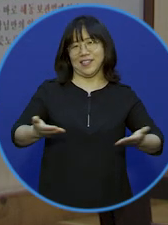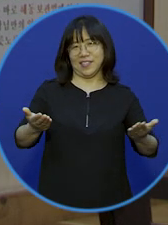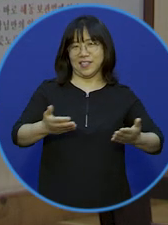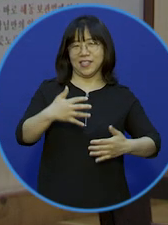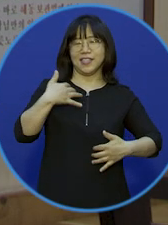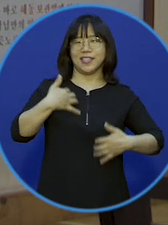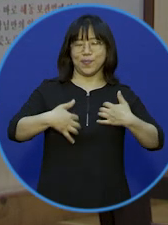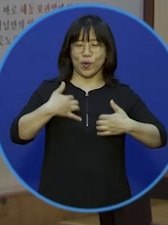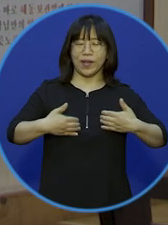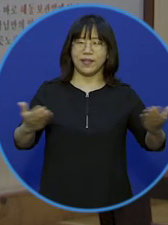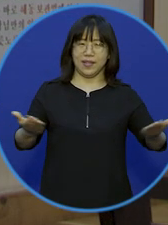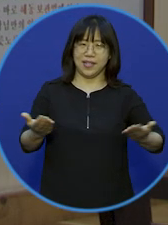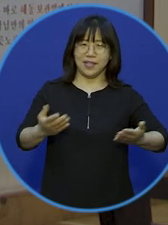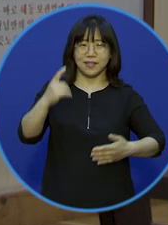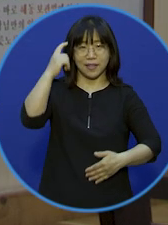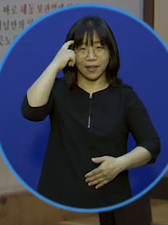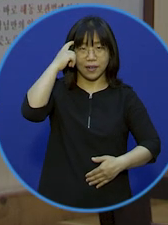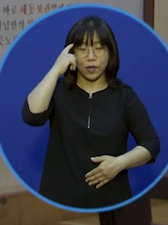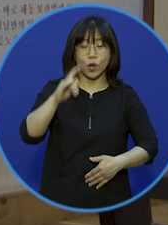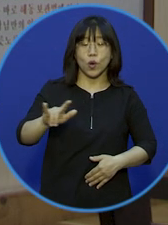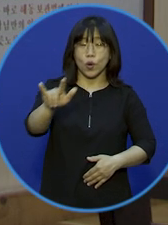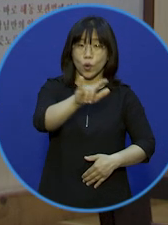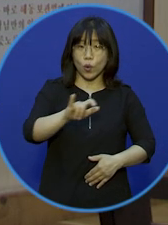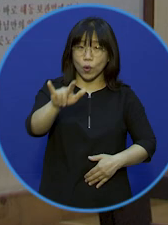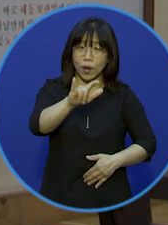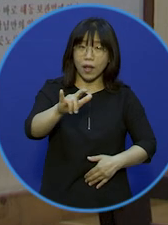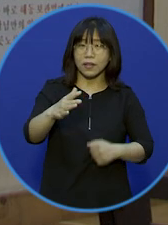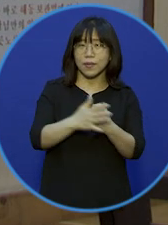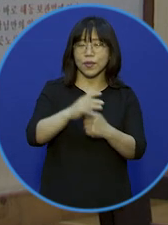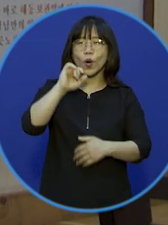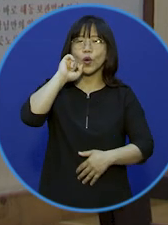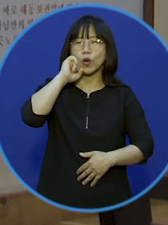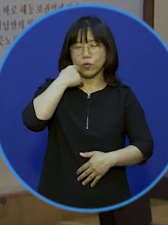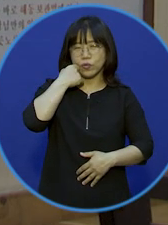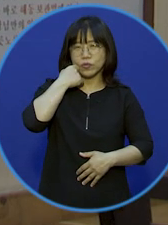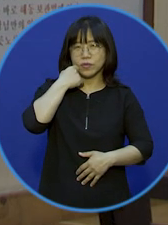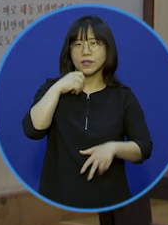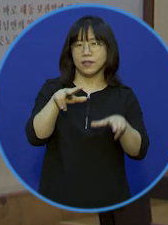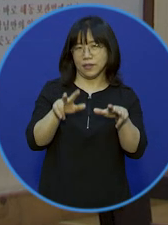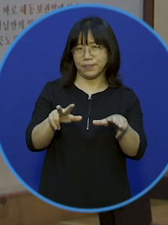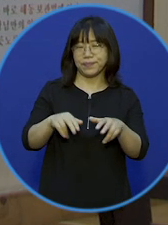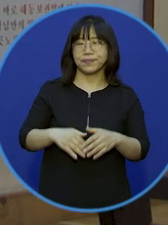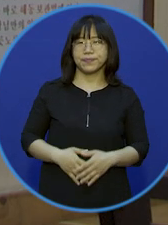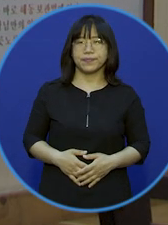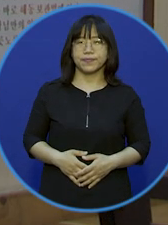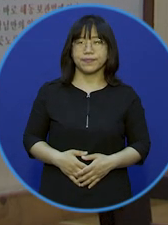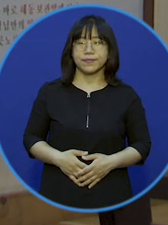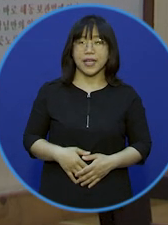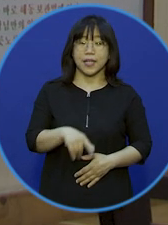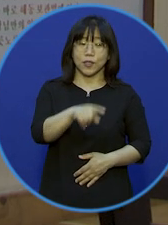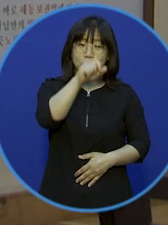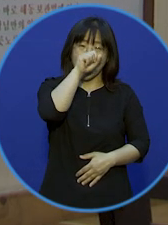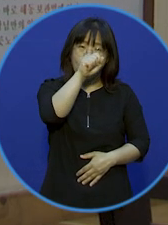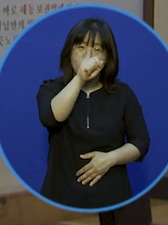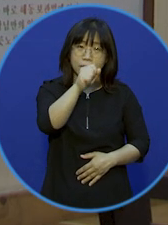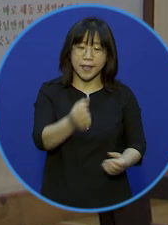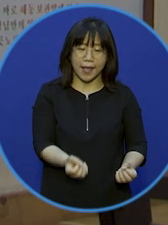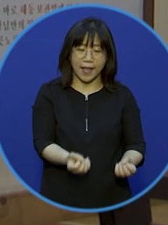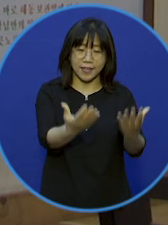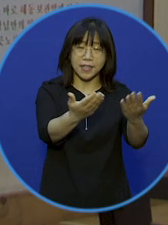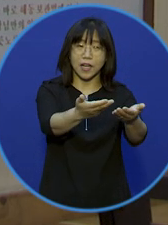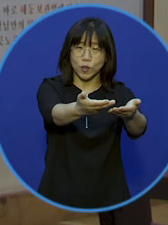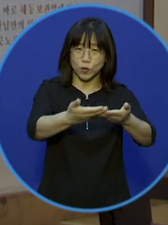축하하고 경축하고 좋아해야 될 행사라고 생각합니다. 이 코로나 19 이렇게 어려운 시기에 이런 행사가